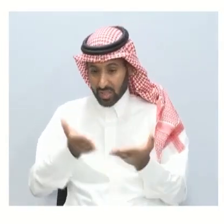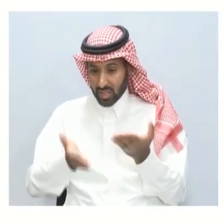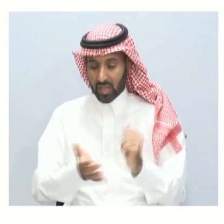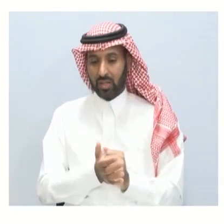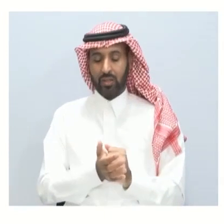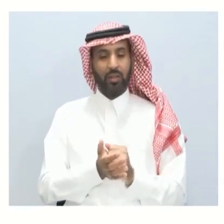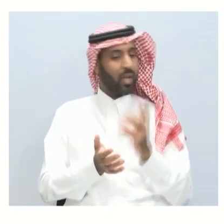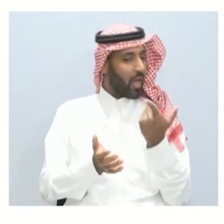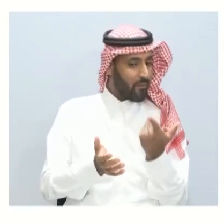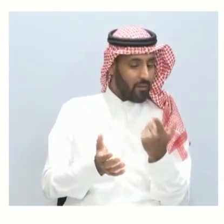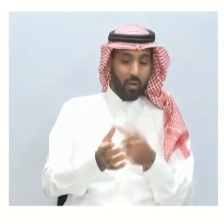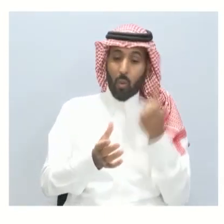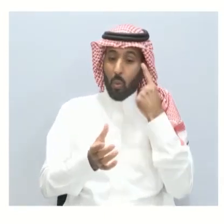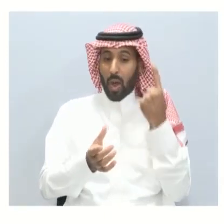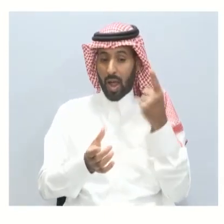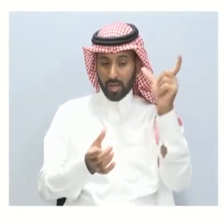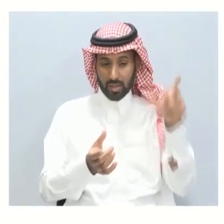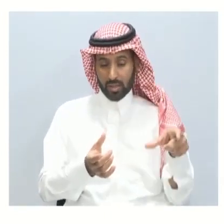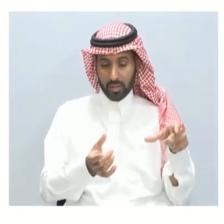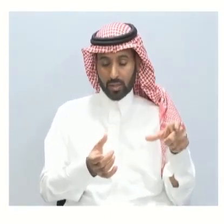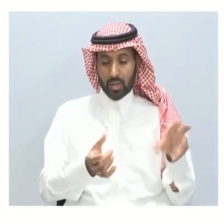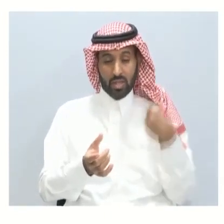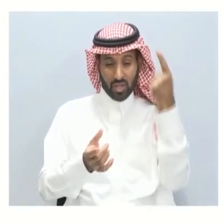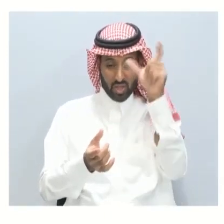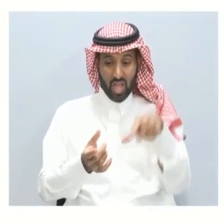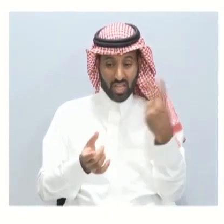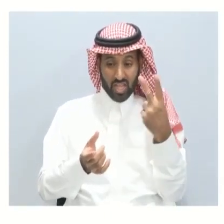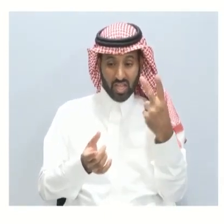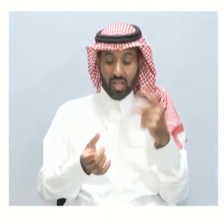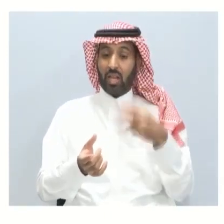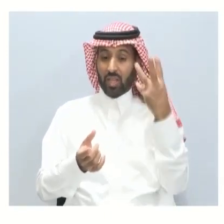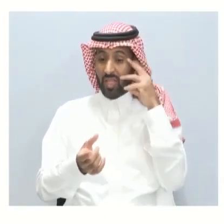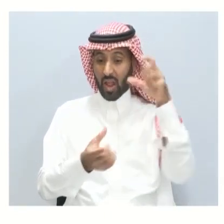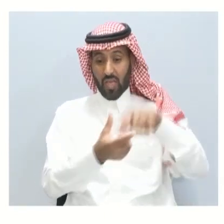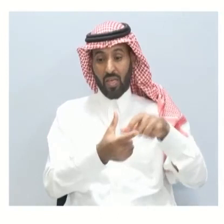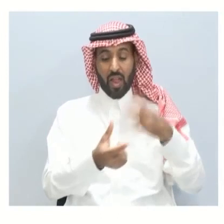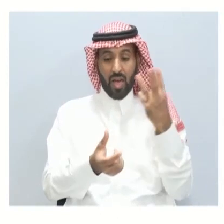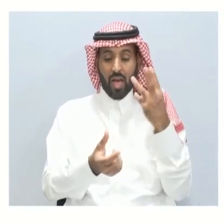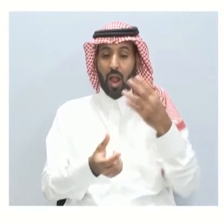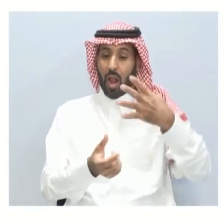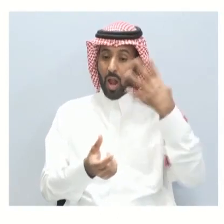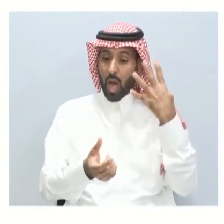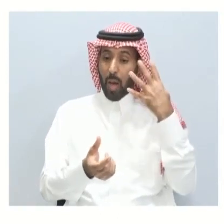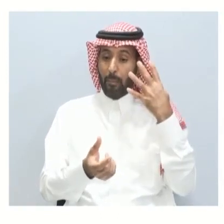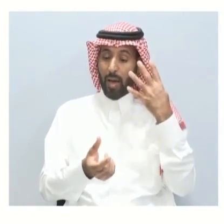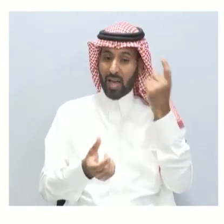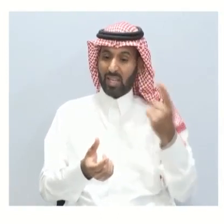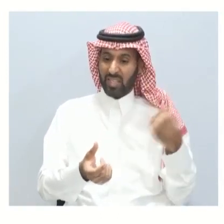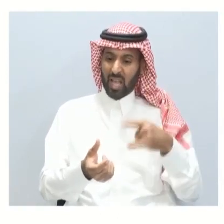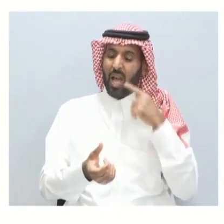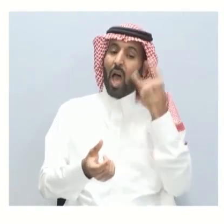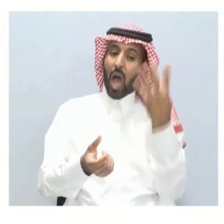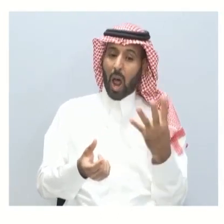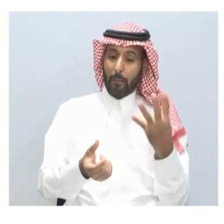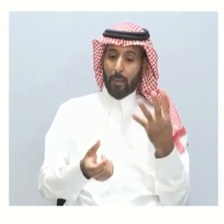ذلك في المجموعه الاولى الرقم واحد الثانيه اثنان الثالثه ثلاثه الرابعه عشر او الرابعه